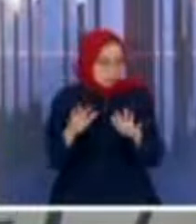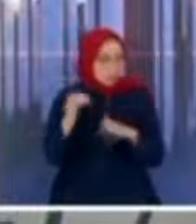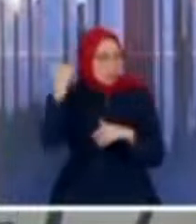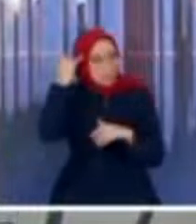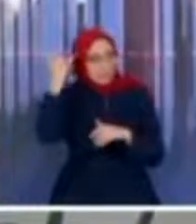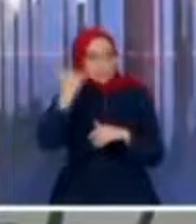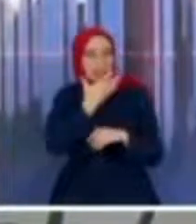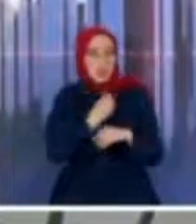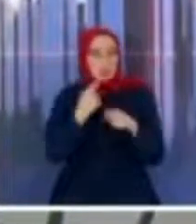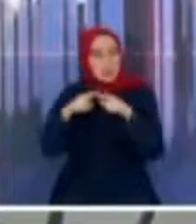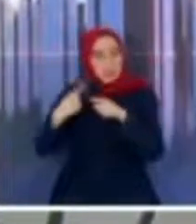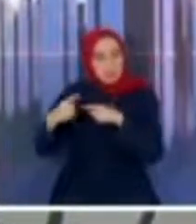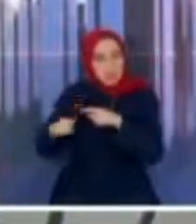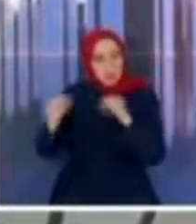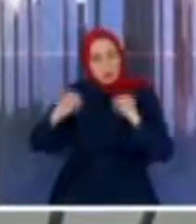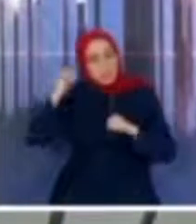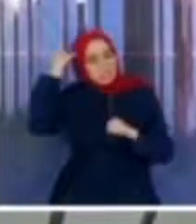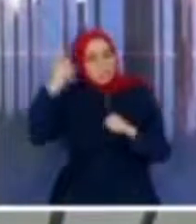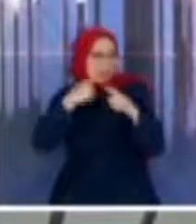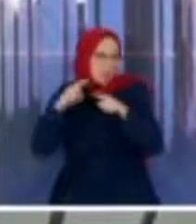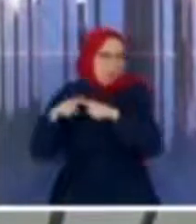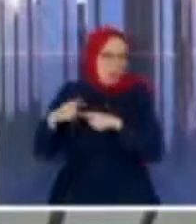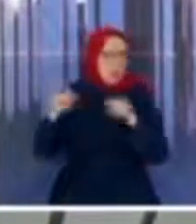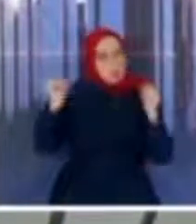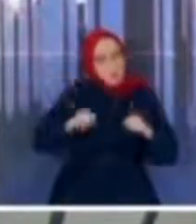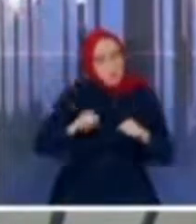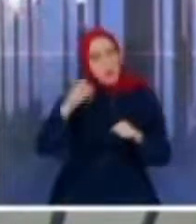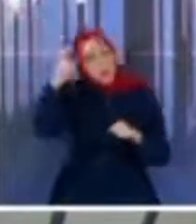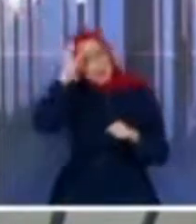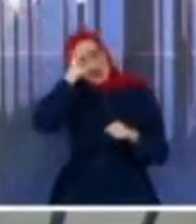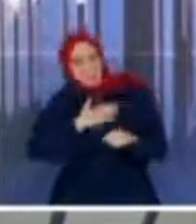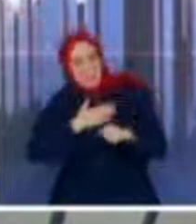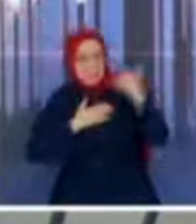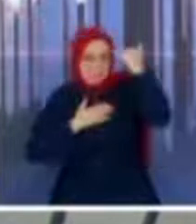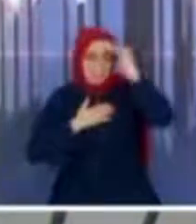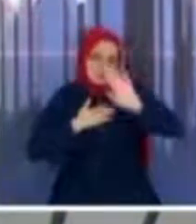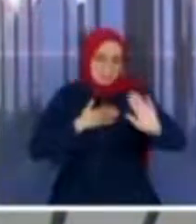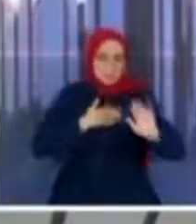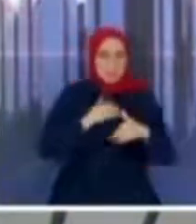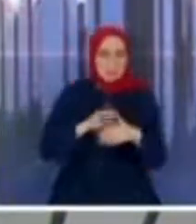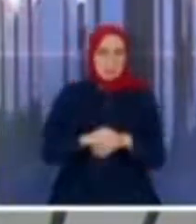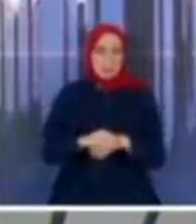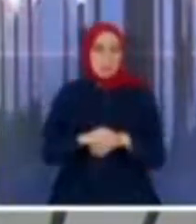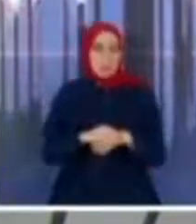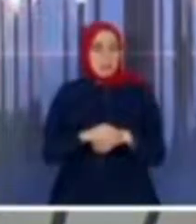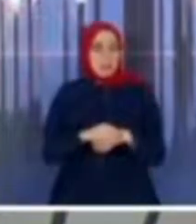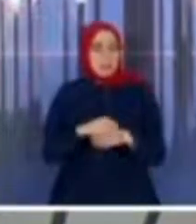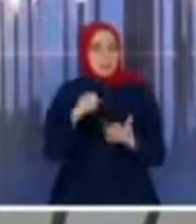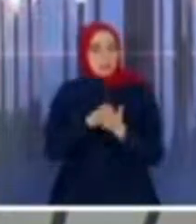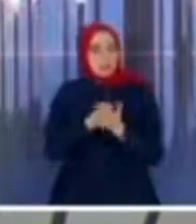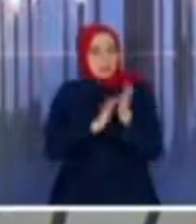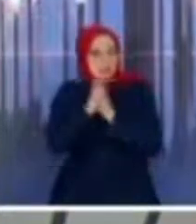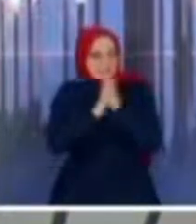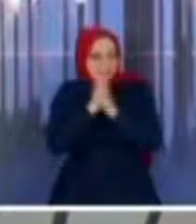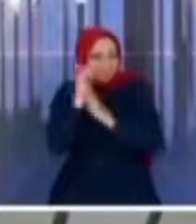نختلفوا فيها كل واحد كيفاش التقدير، اما انا نعتقد الاهم الافكار هو اللي موجود على الاقل عند الهيئه المحليه، انه فما روح وفما